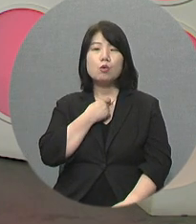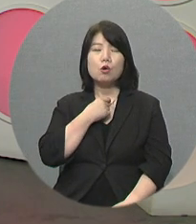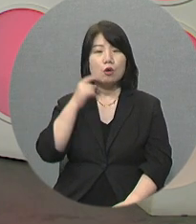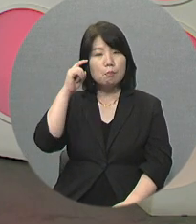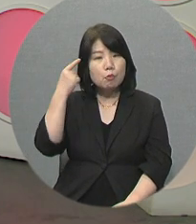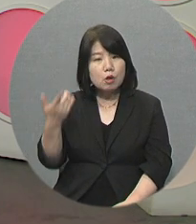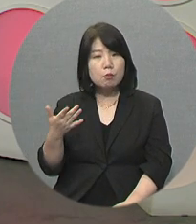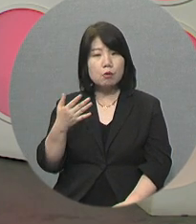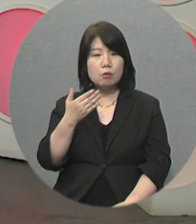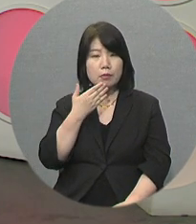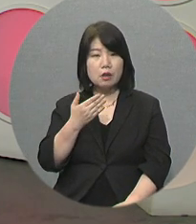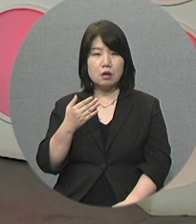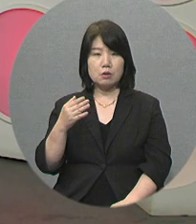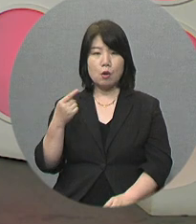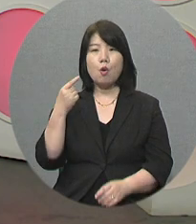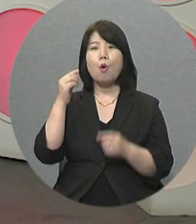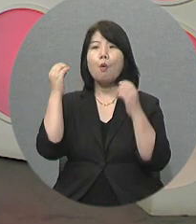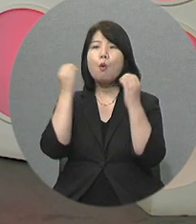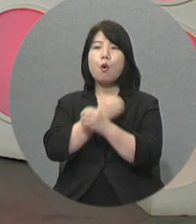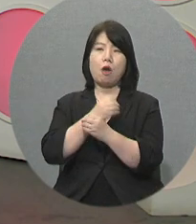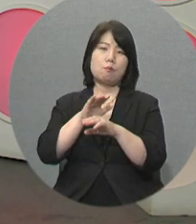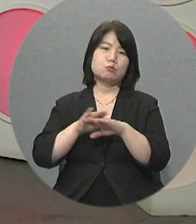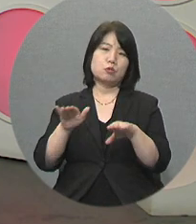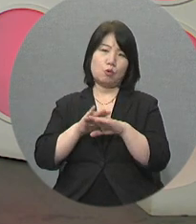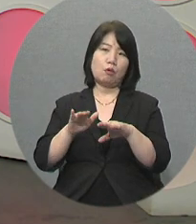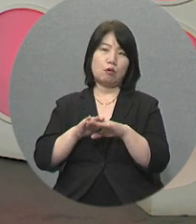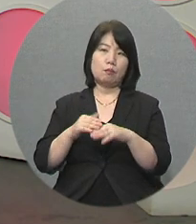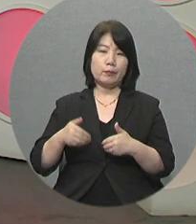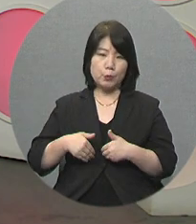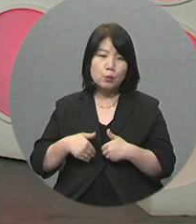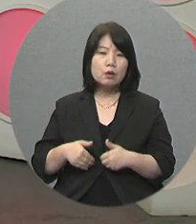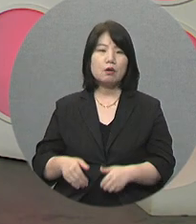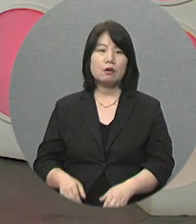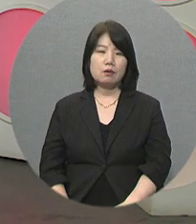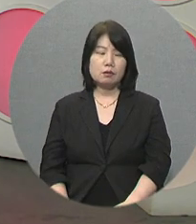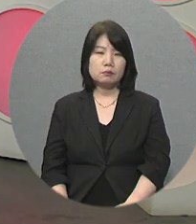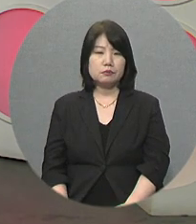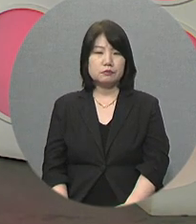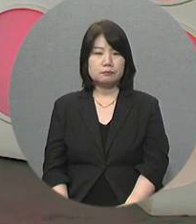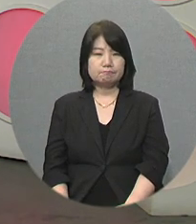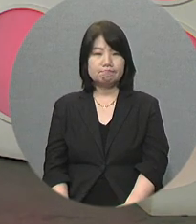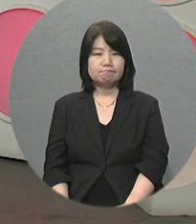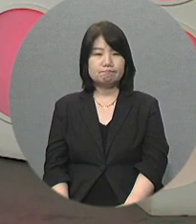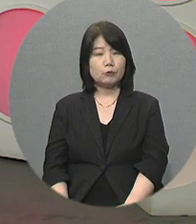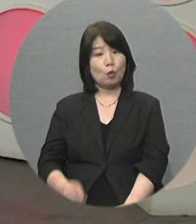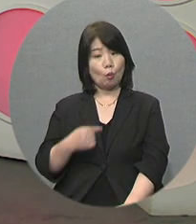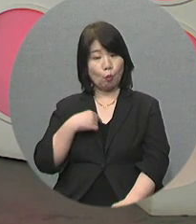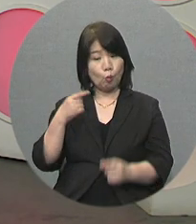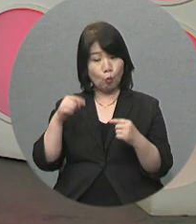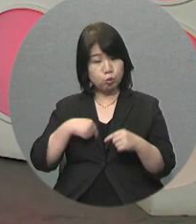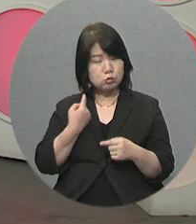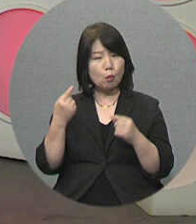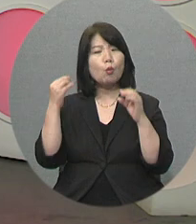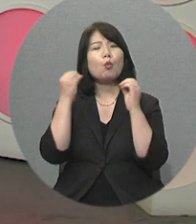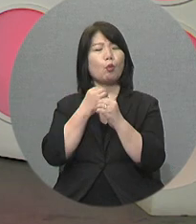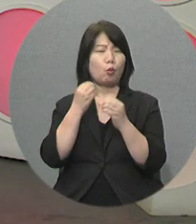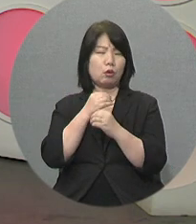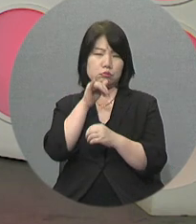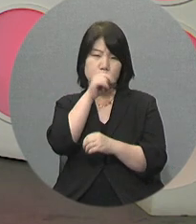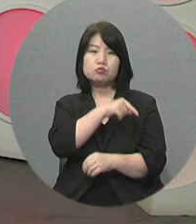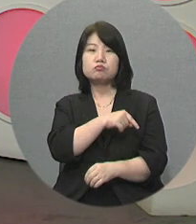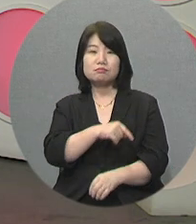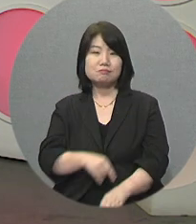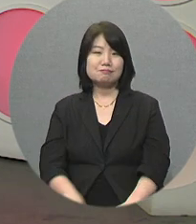때는 이러해서 이게 그렇나? 맞나? 이렇게 물어볼 수 있을 때는 물어보는 것도 참 자기만의 오해를 하고 있으니까.